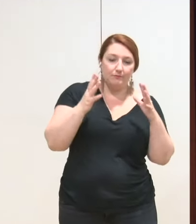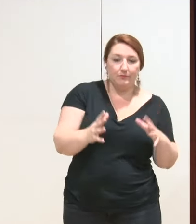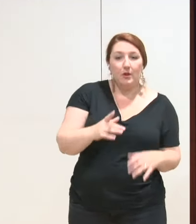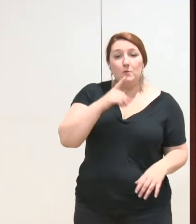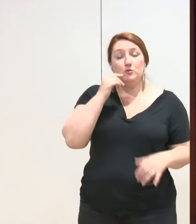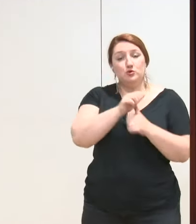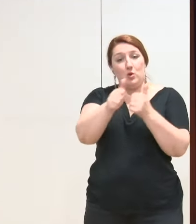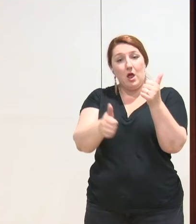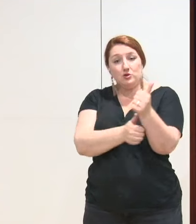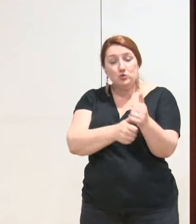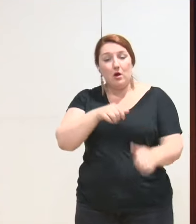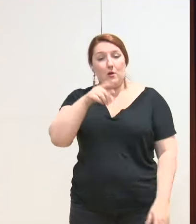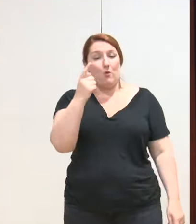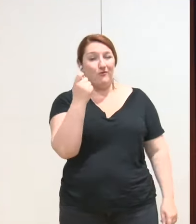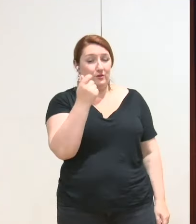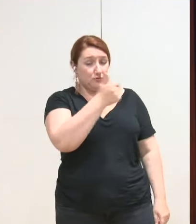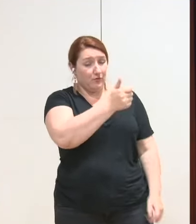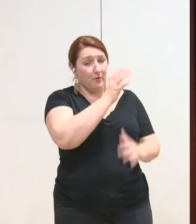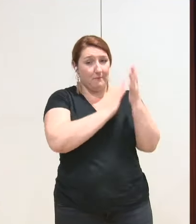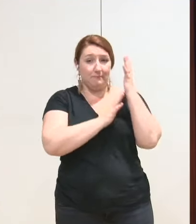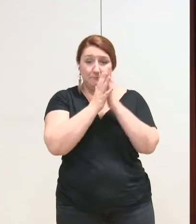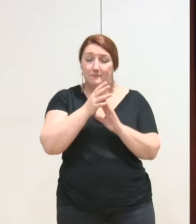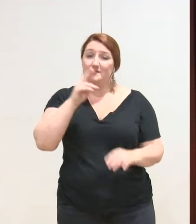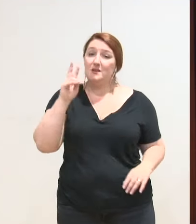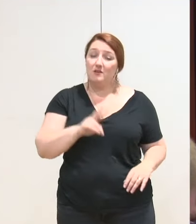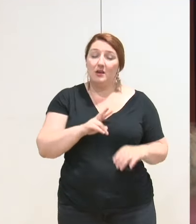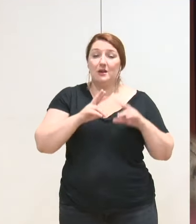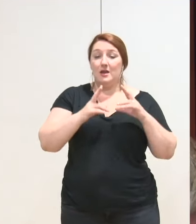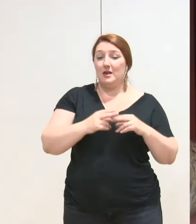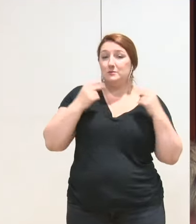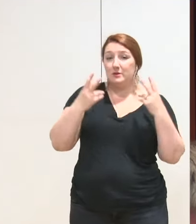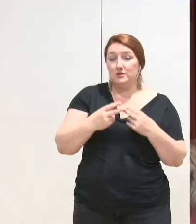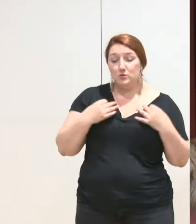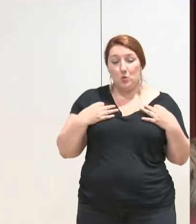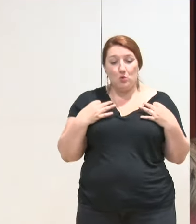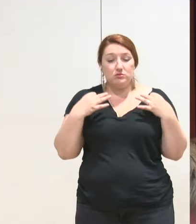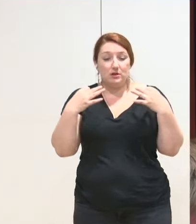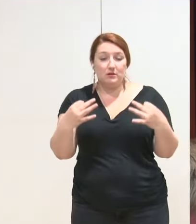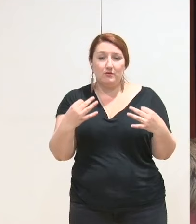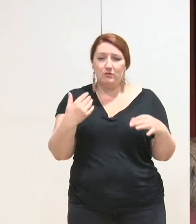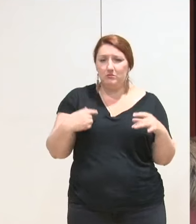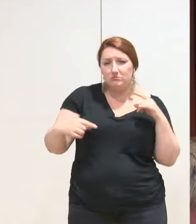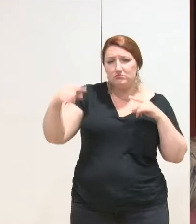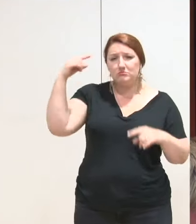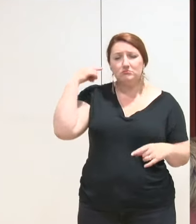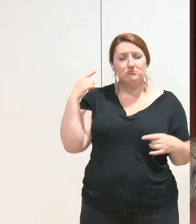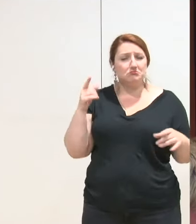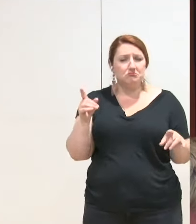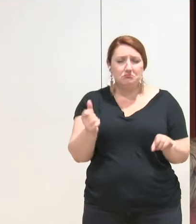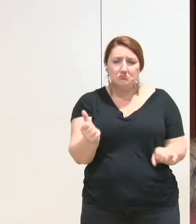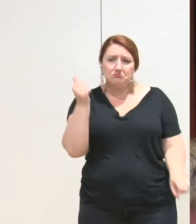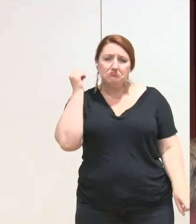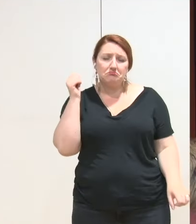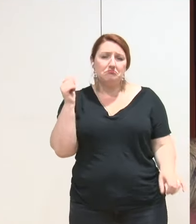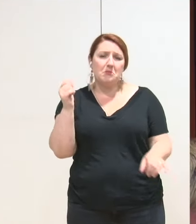finan vous l'avait dit les explications objectives et déjà disponible l'an dernier pour expliquer la situation de l'évolution